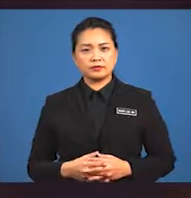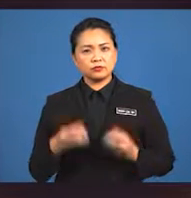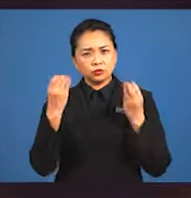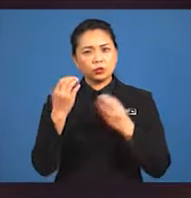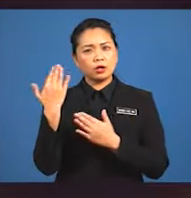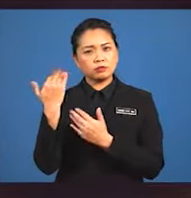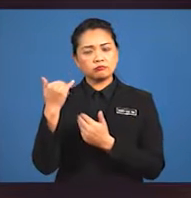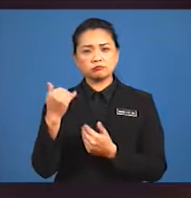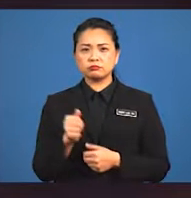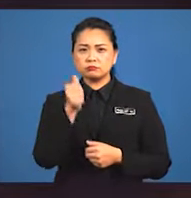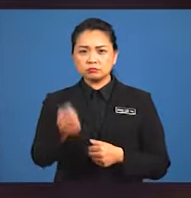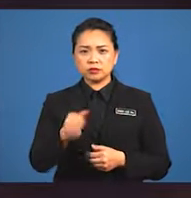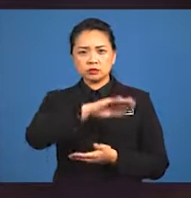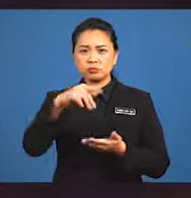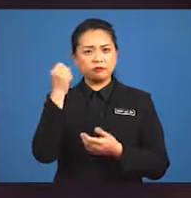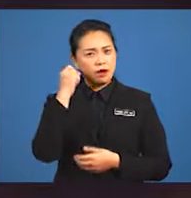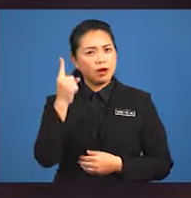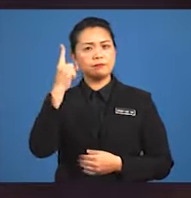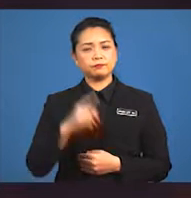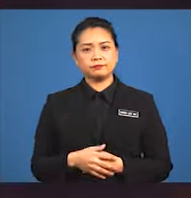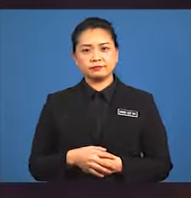Harap anda semua faham dengan contoh satu ini.